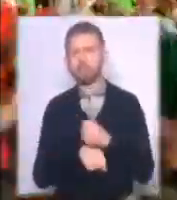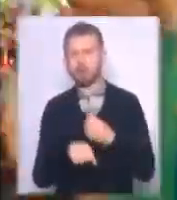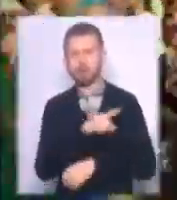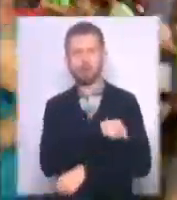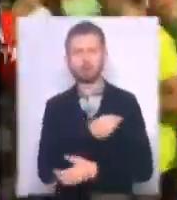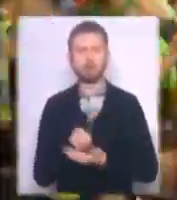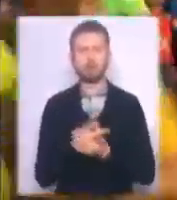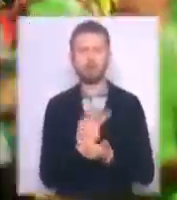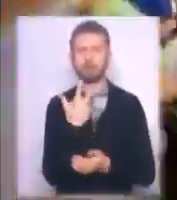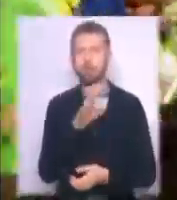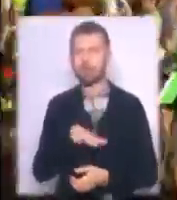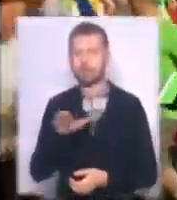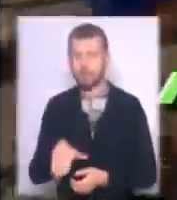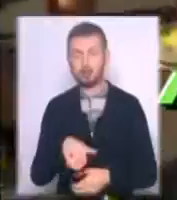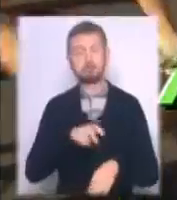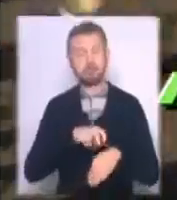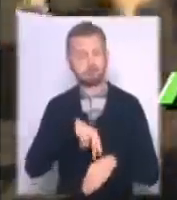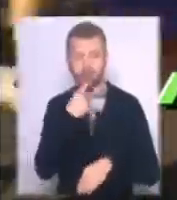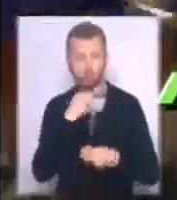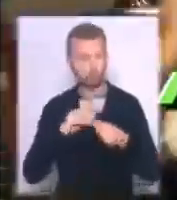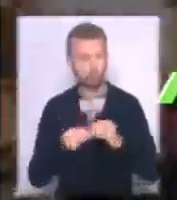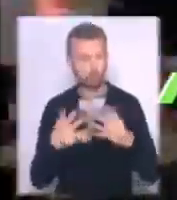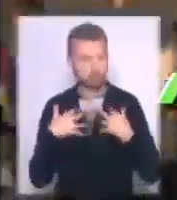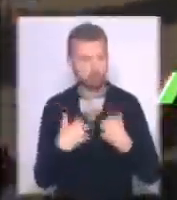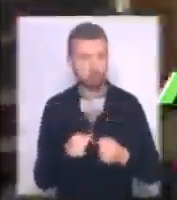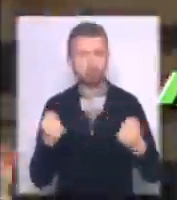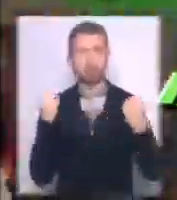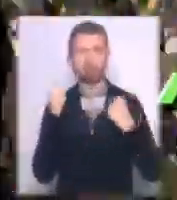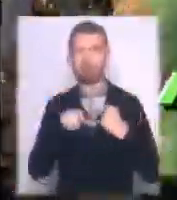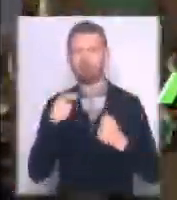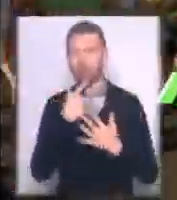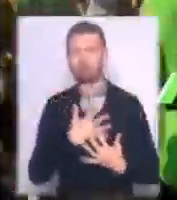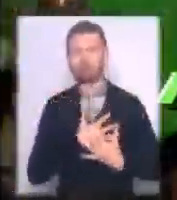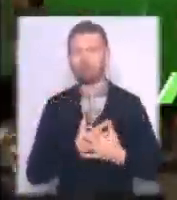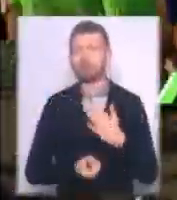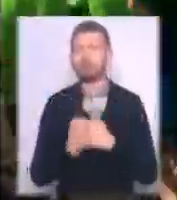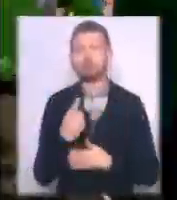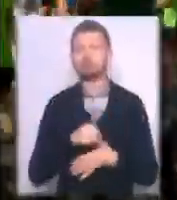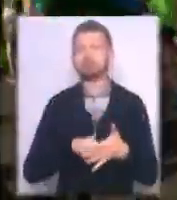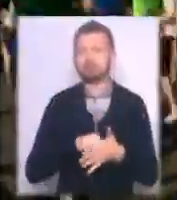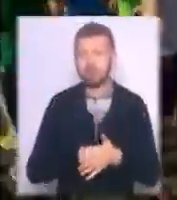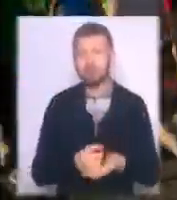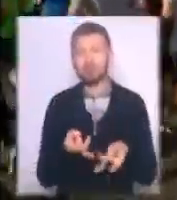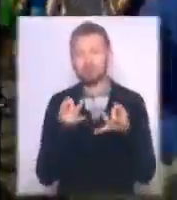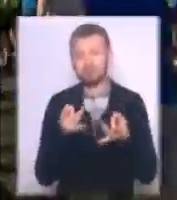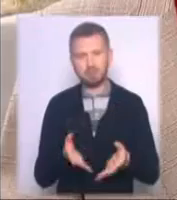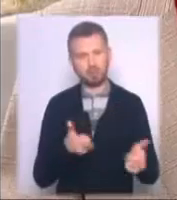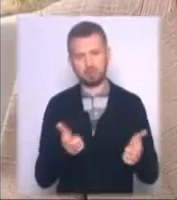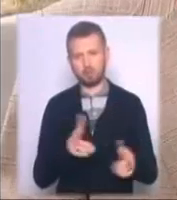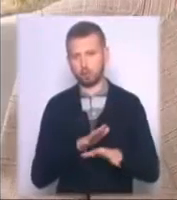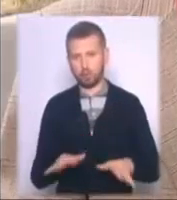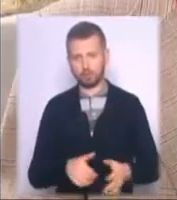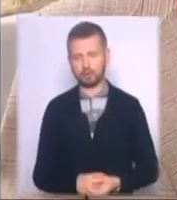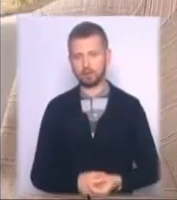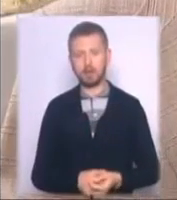госпіталізовано троє дітей. Медики кажуть, проблеми зі здоров'ям у спортсменів-любителів виникли передусім через банальну непідготовленість.